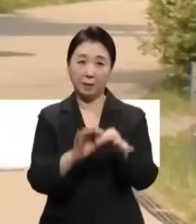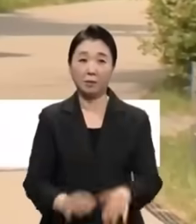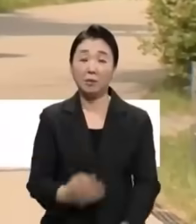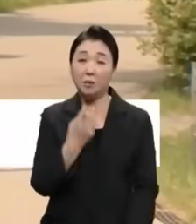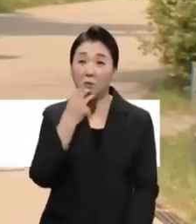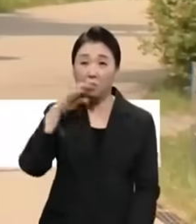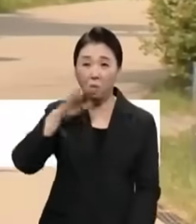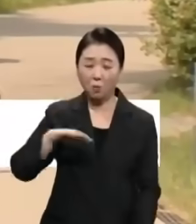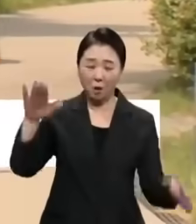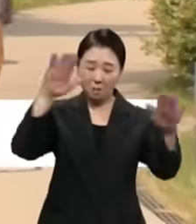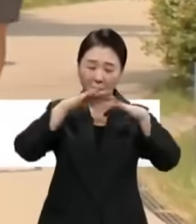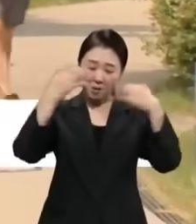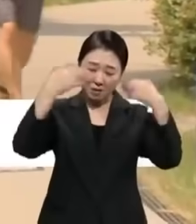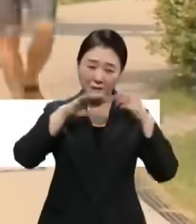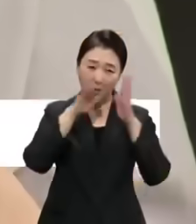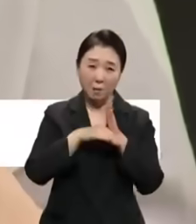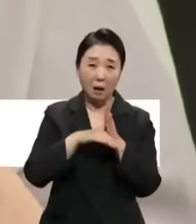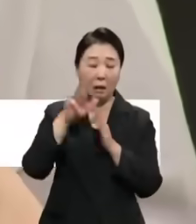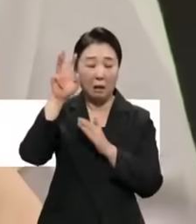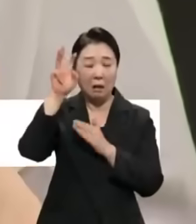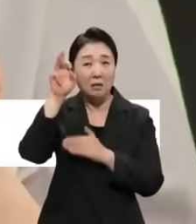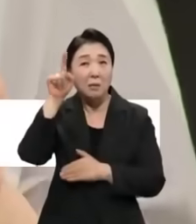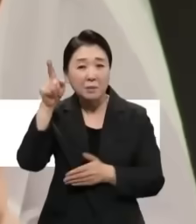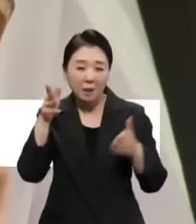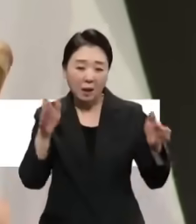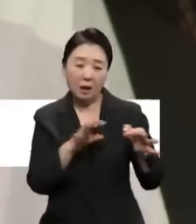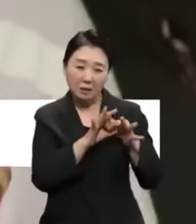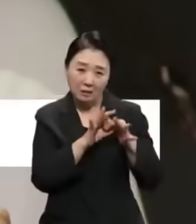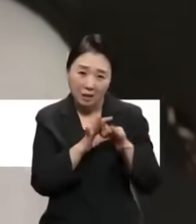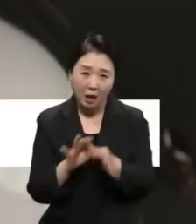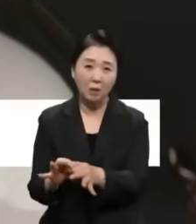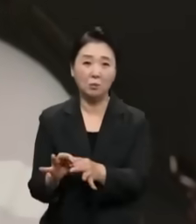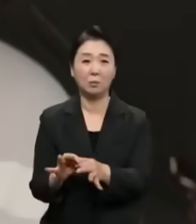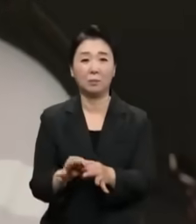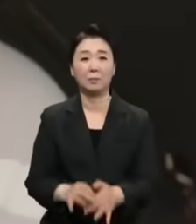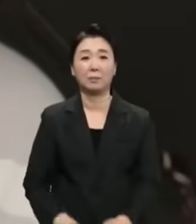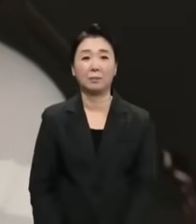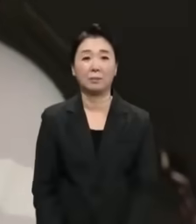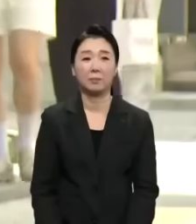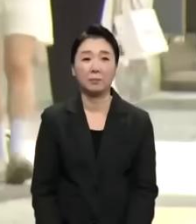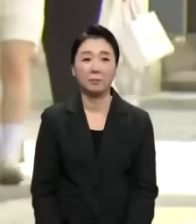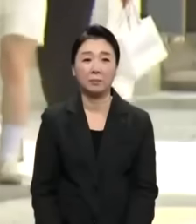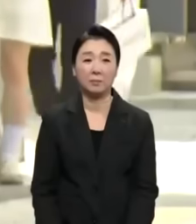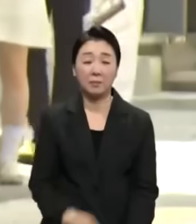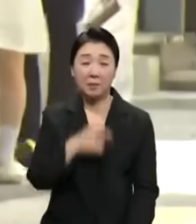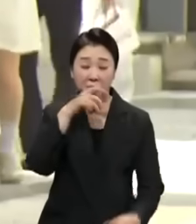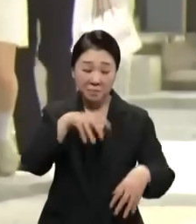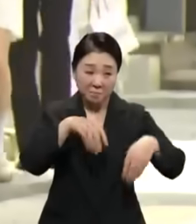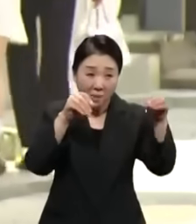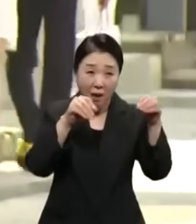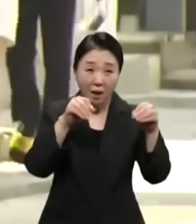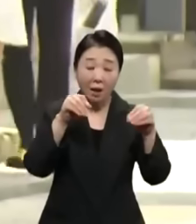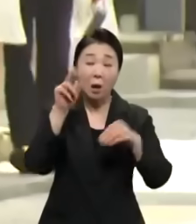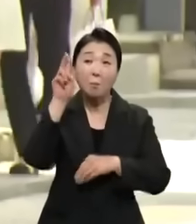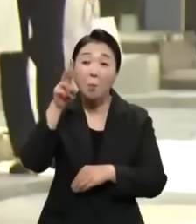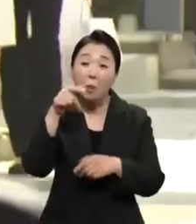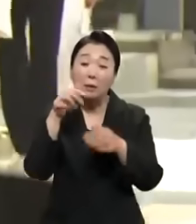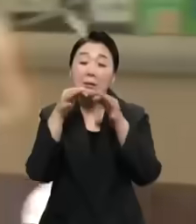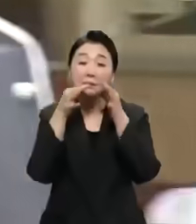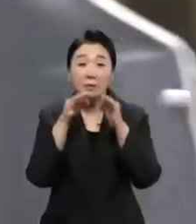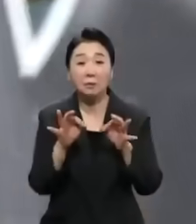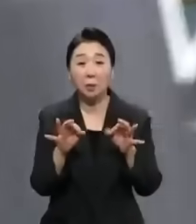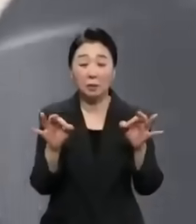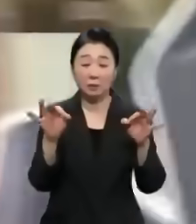서울에선 열대야가 31일째 이어지면서 연일 새 기록을 쓰고 있습니다. 비가 그친 뒤 모레 금요일부터는 낮